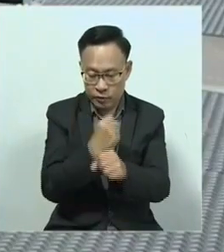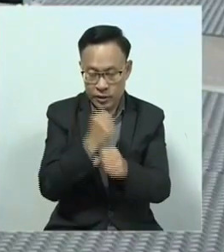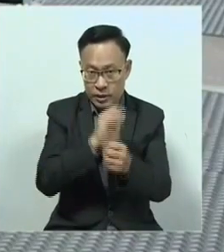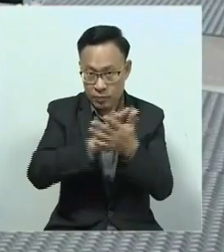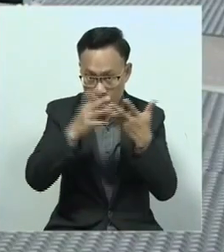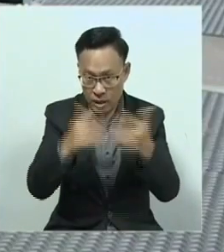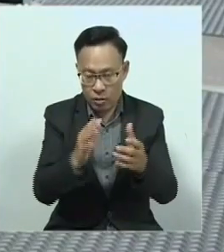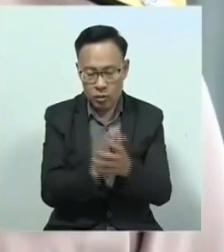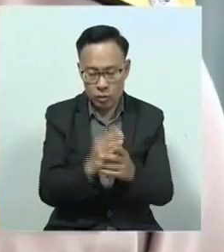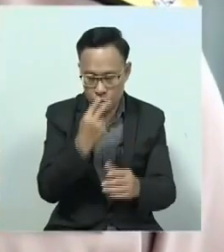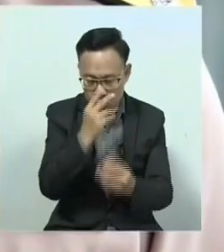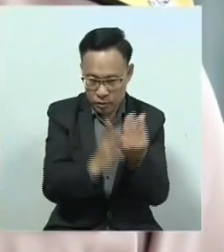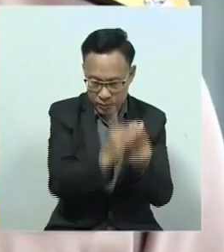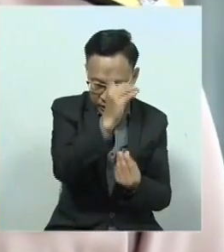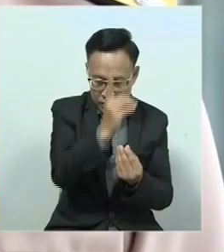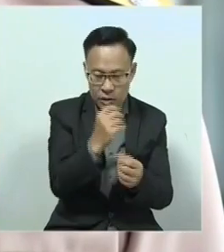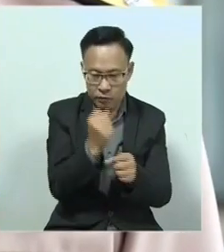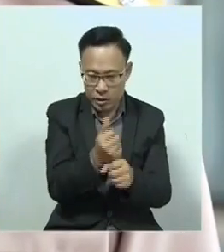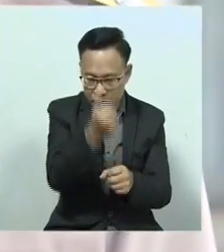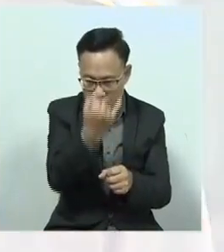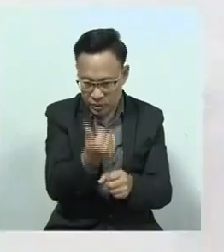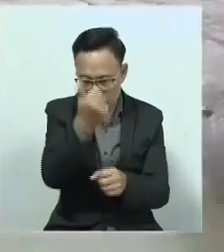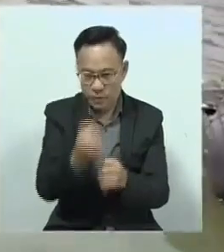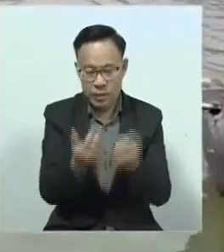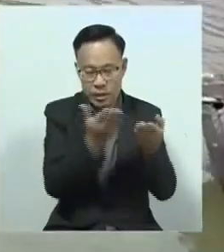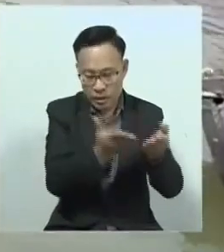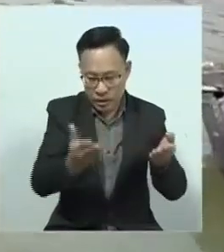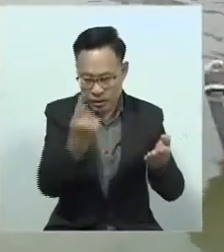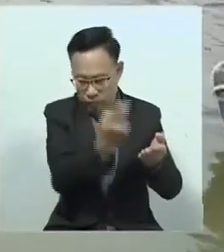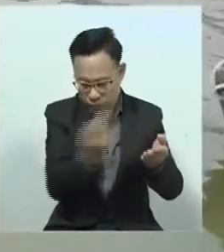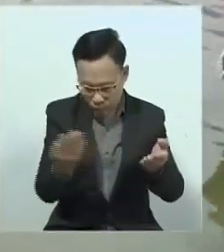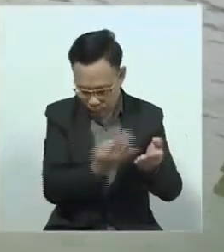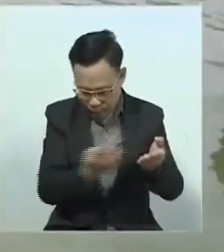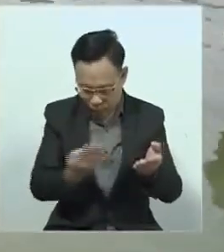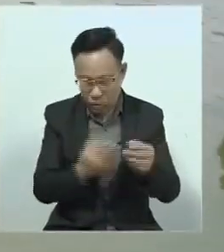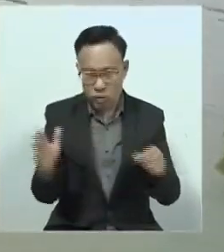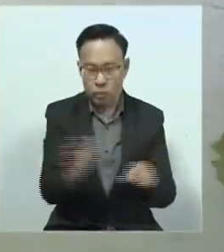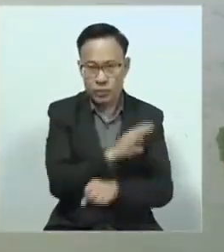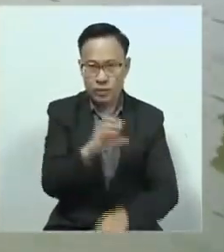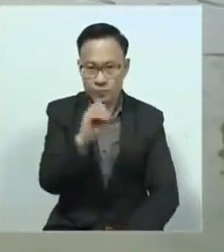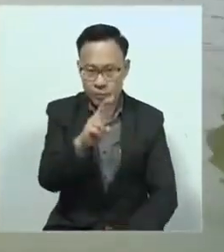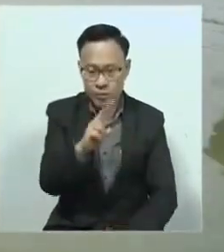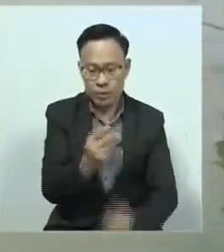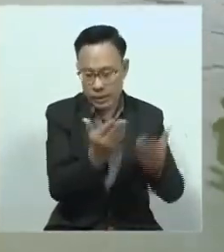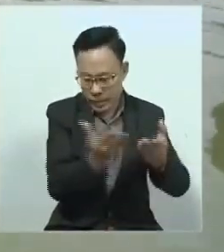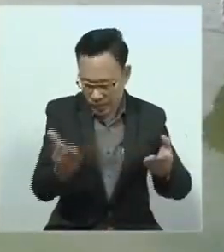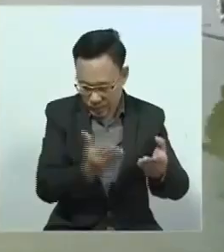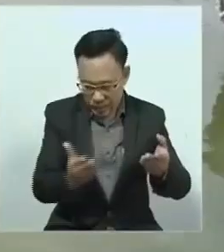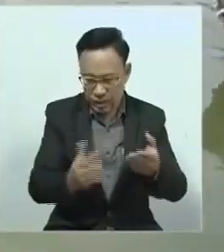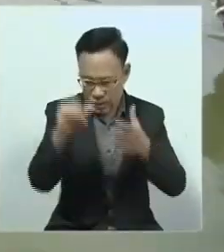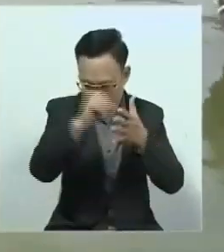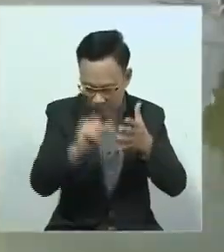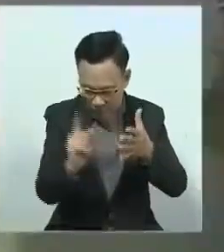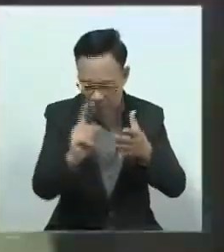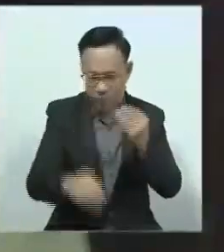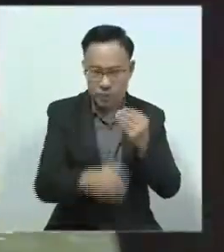สรุปในเรื่องของการปฏิบัติว่าเป็นอย่างไรลำนั้นลำนี้มีข้อบกพร่องมีอะไรอย่างไรก็มันจะมาสรุป ปรับปรุงแก้ไข แล้